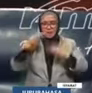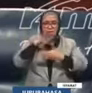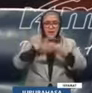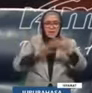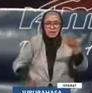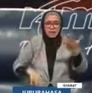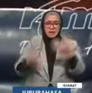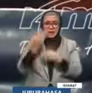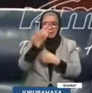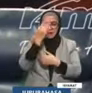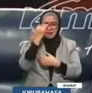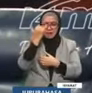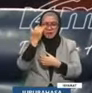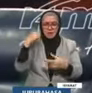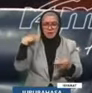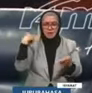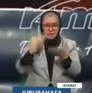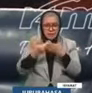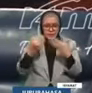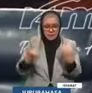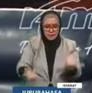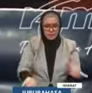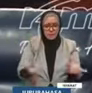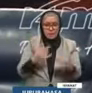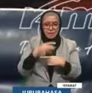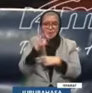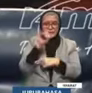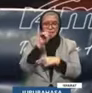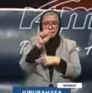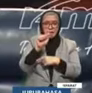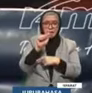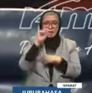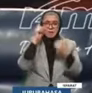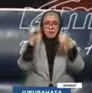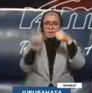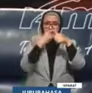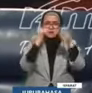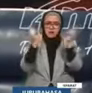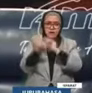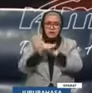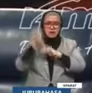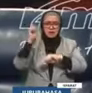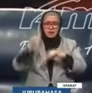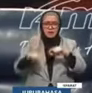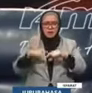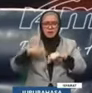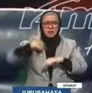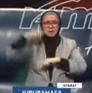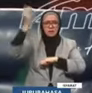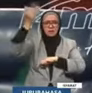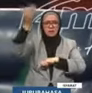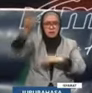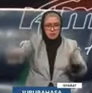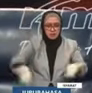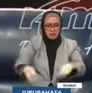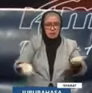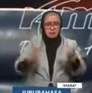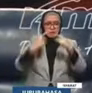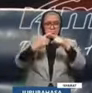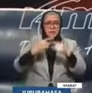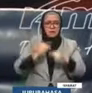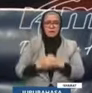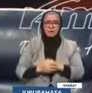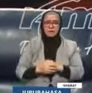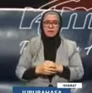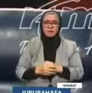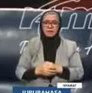kenapa sampai sekarangpun fase pertama pindahan tidak boleh dibentangkan di aarm Taiwan ini dan kedua yang saya nggak tanya